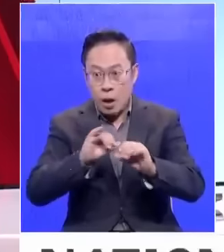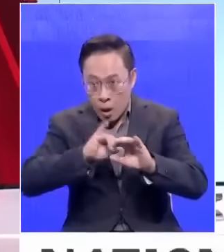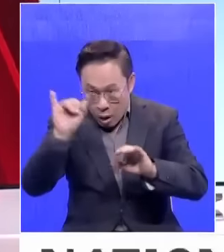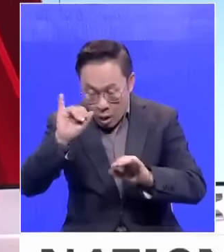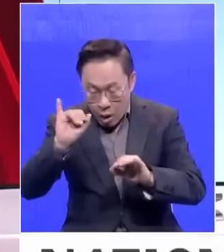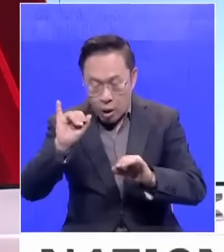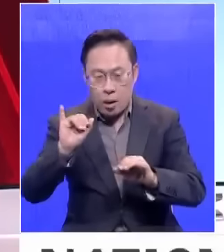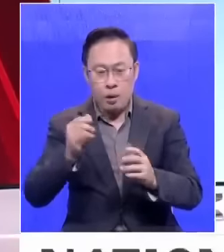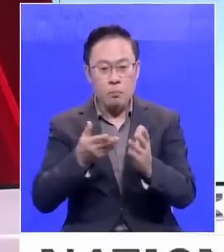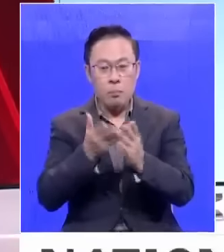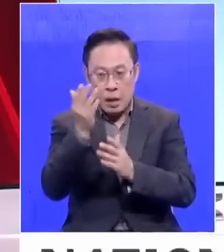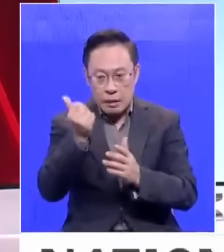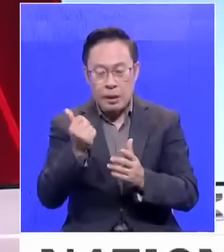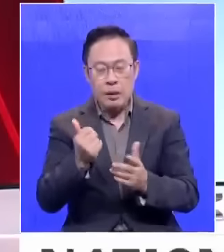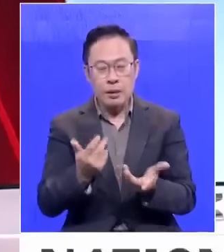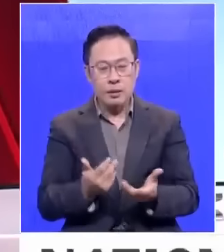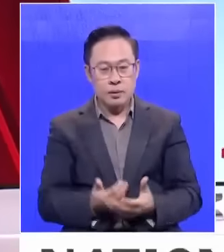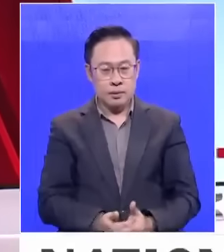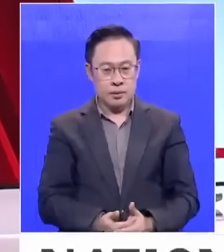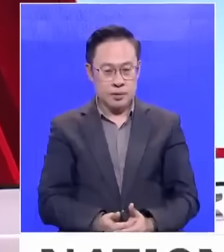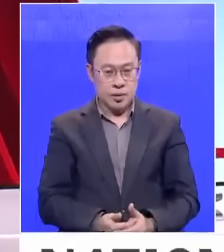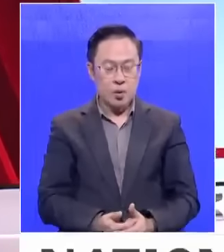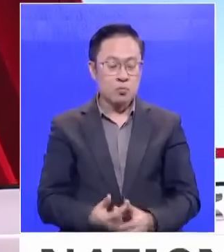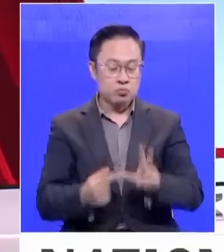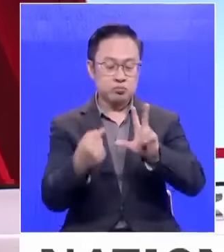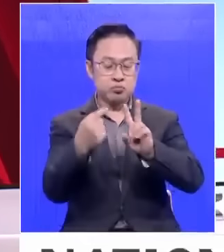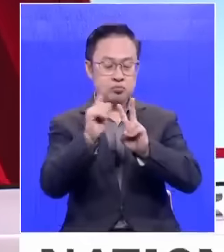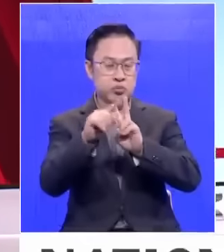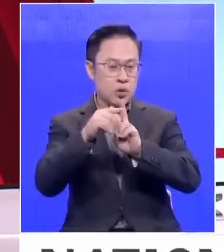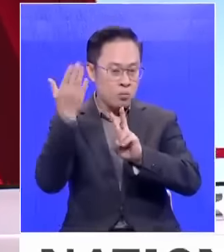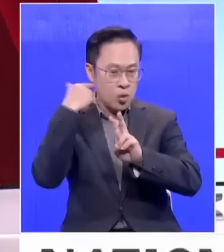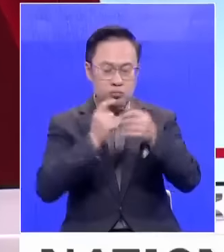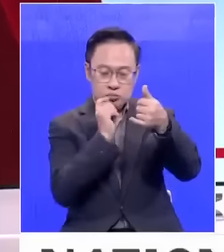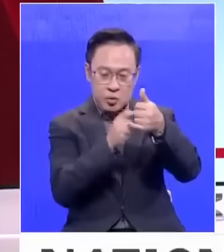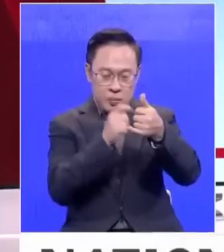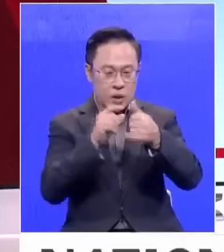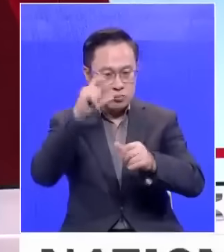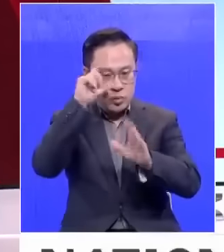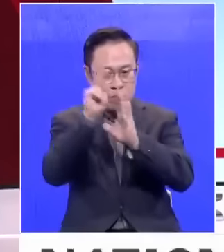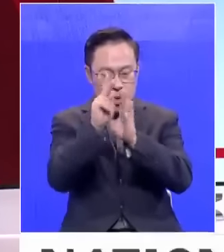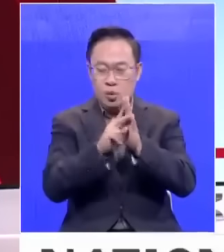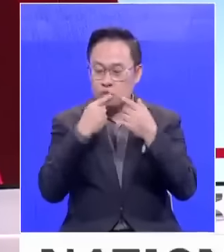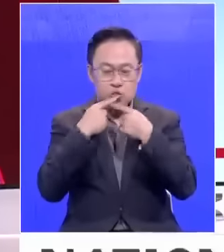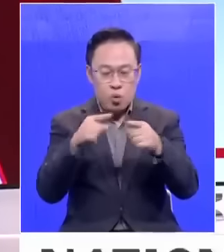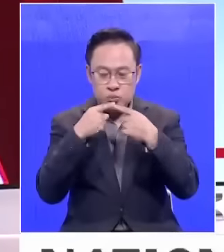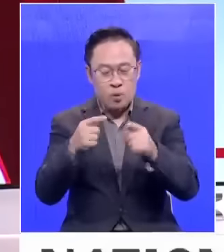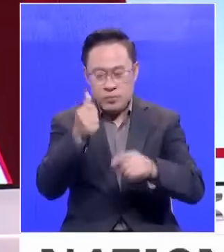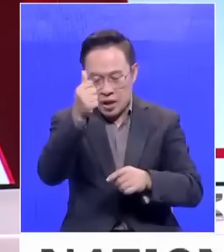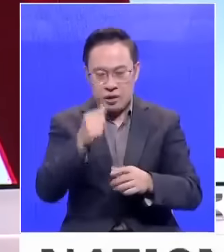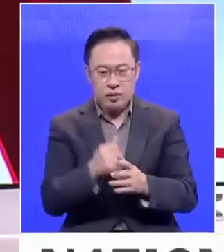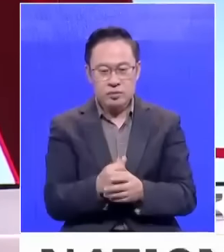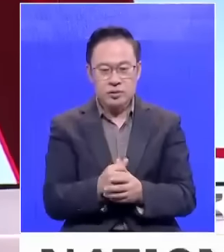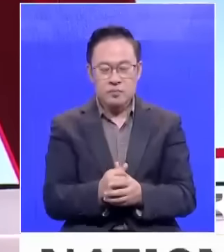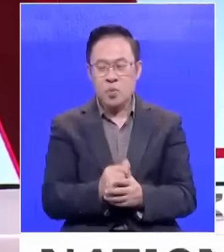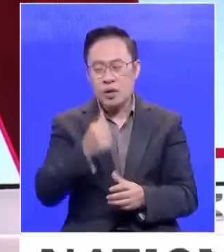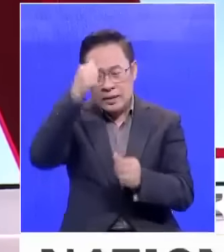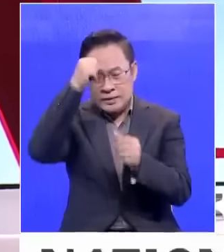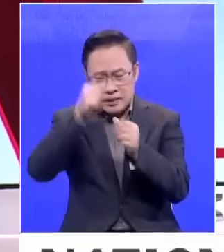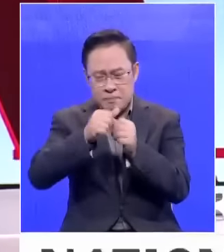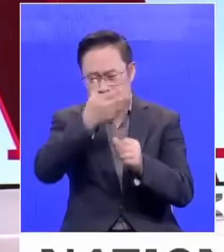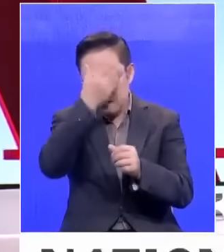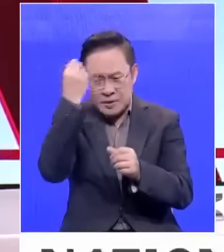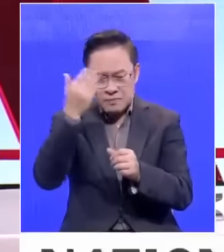ที่ทำข่าวทำเนียบมาหลายปีสัมภาษณ์อาจารย์วิษณุมาเนี่ยโอ้โหทุกครั้งเนี่ยถามอะไรไปไม่มีเลยที่จะจำไม่ได้ ถึงบอกว่า